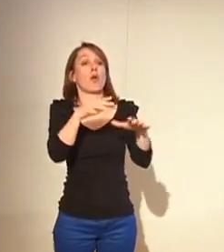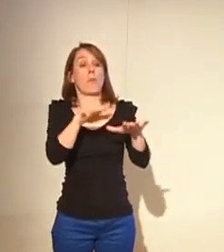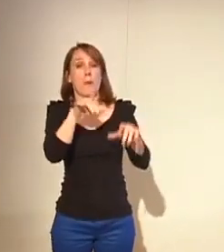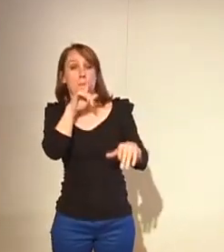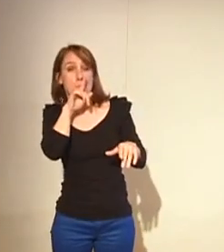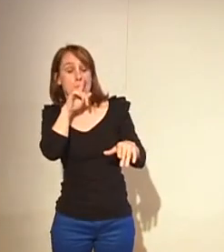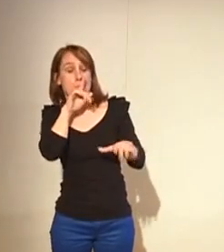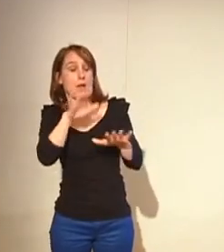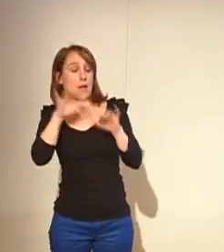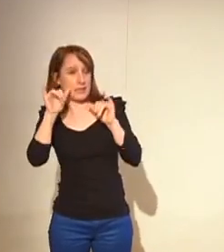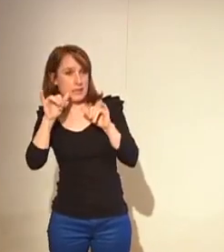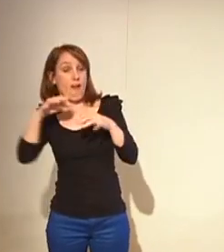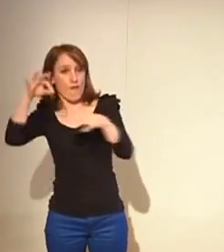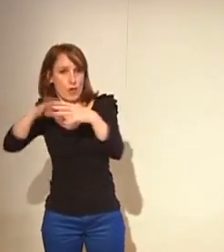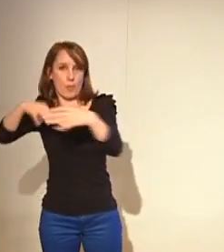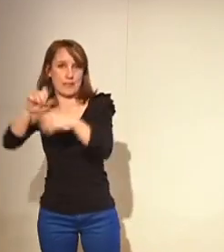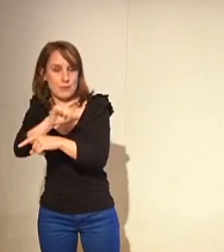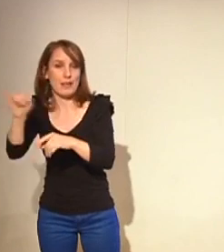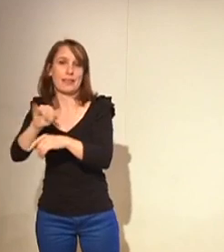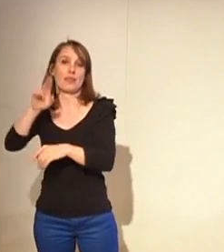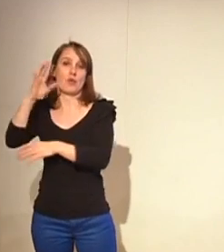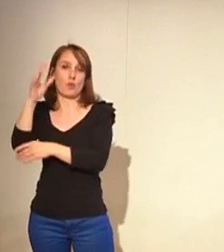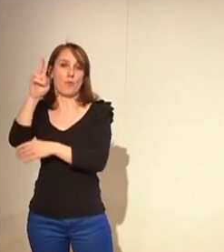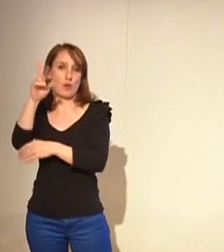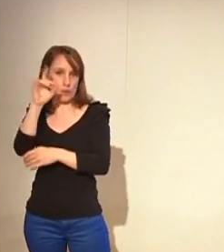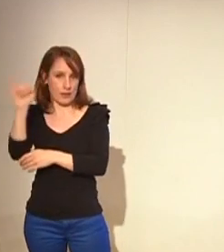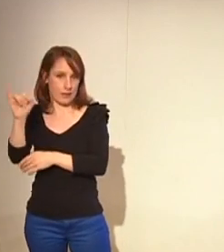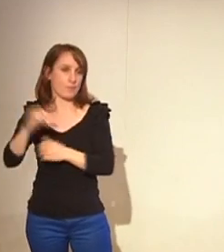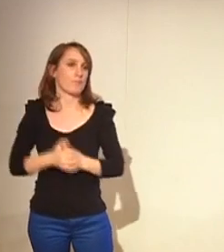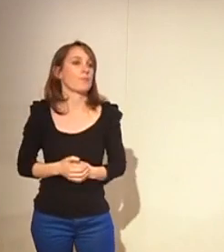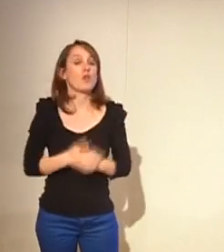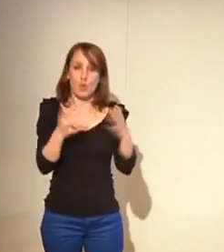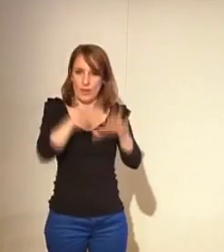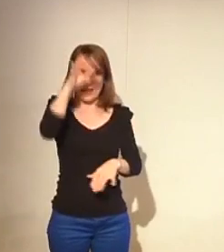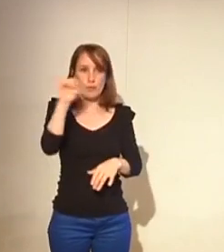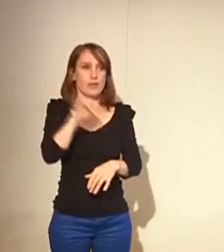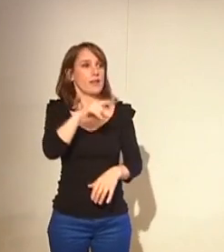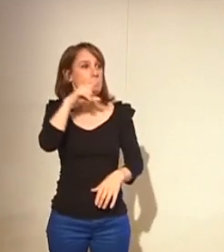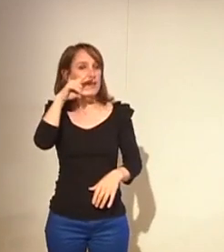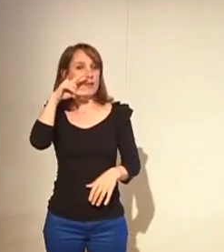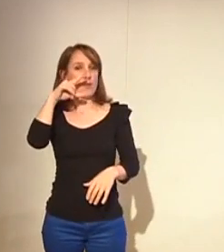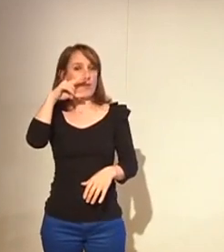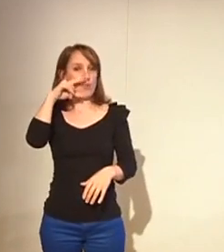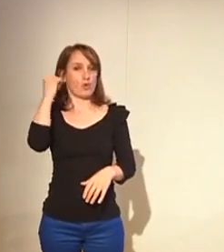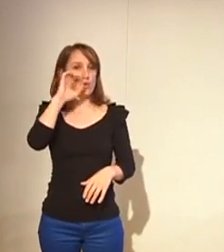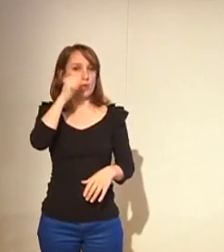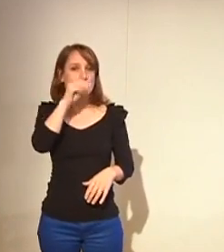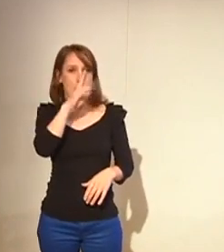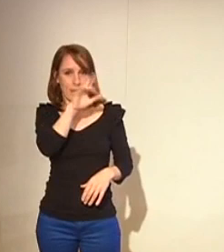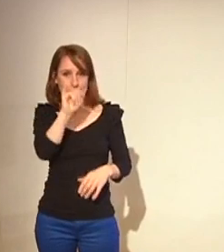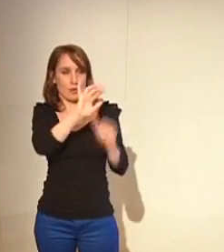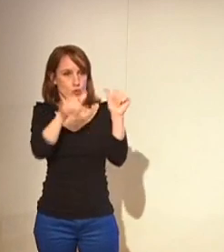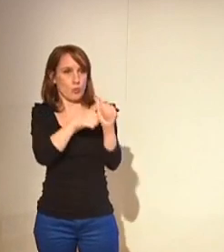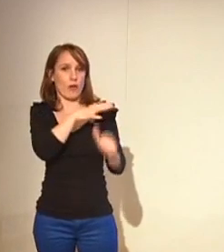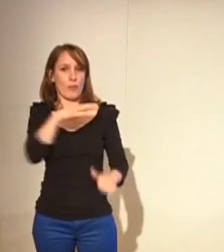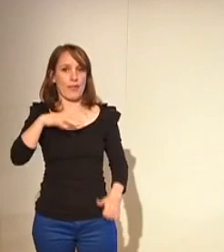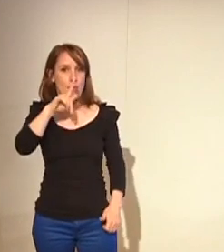udi sont donc élus monsieur Sabri avec pour suppléante madame Garnier pour l'assemblée générale et nous arrivons donc au vote du